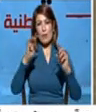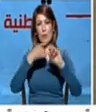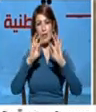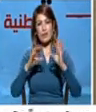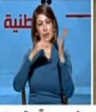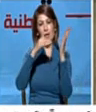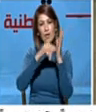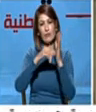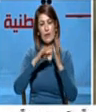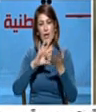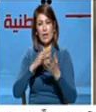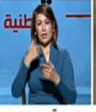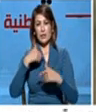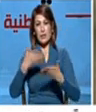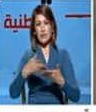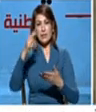الجمعه